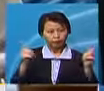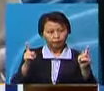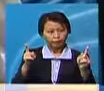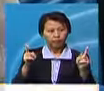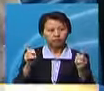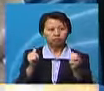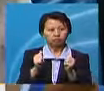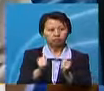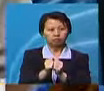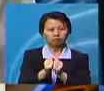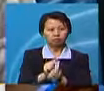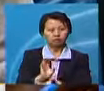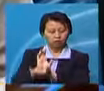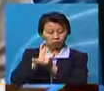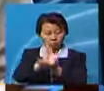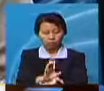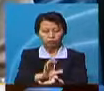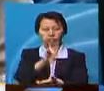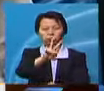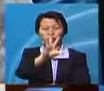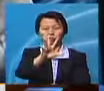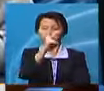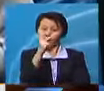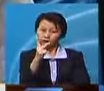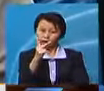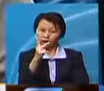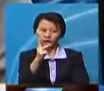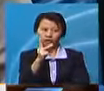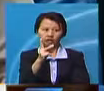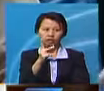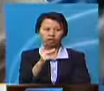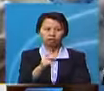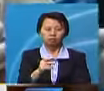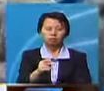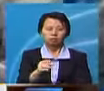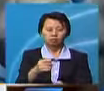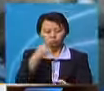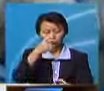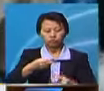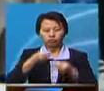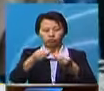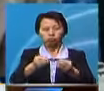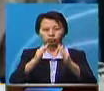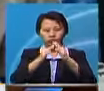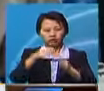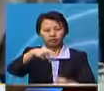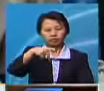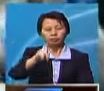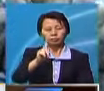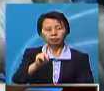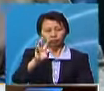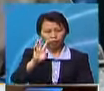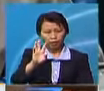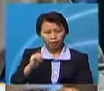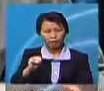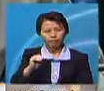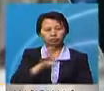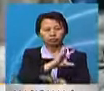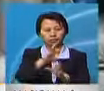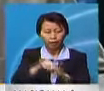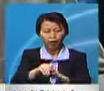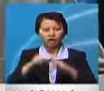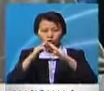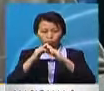dengan subsidi sebanyak RM25,000 yang diberi oleh kerajaan kepada rumah PPA1M termasuk juga